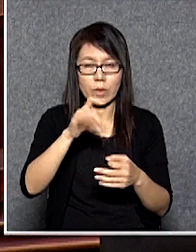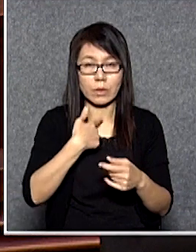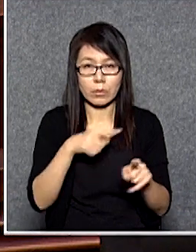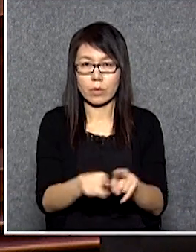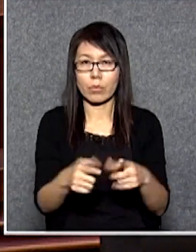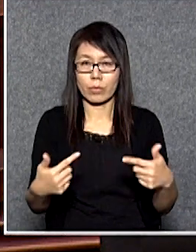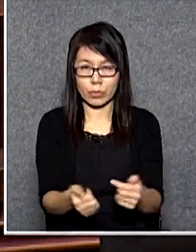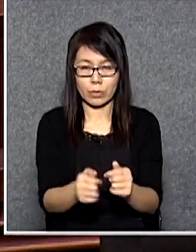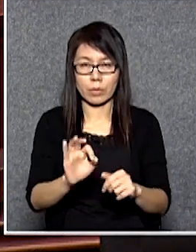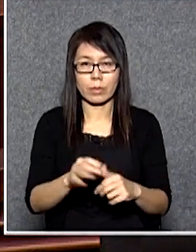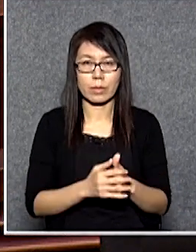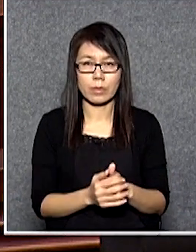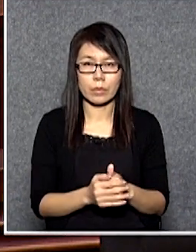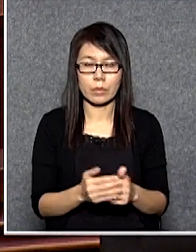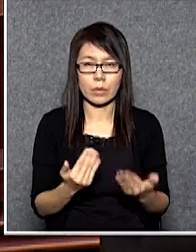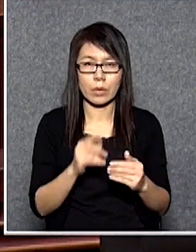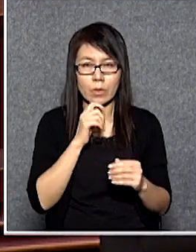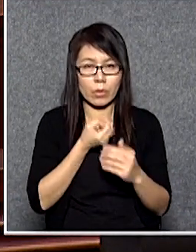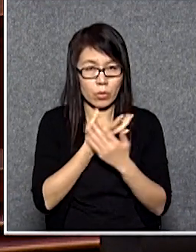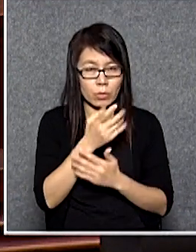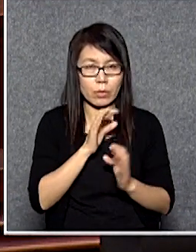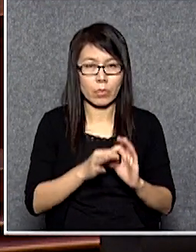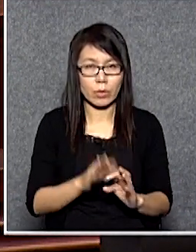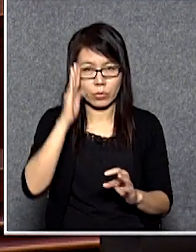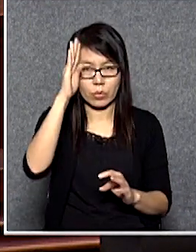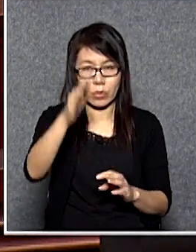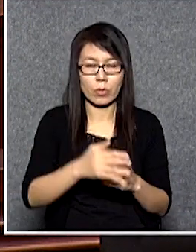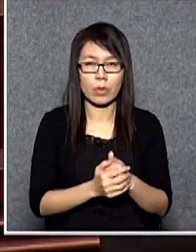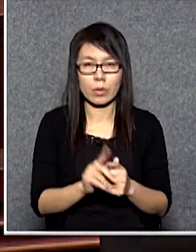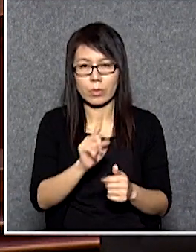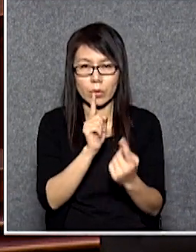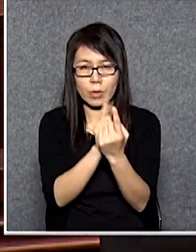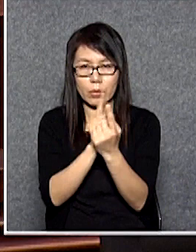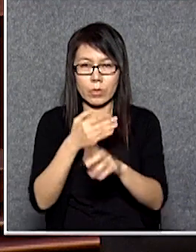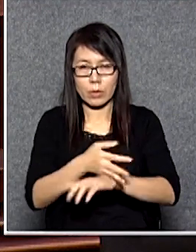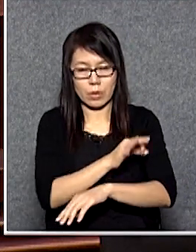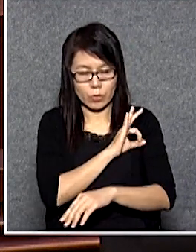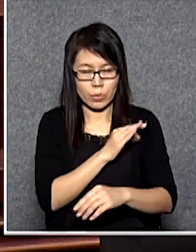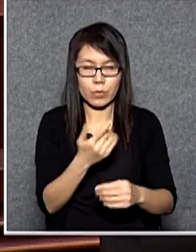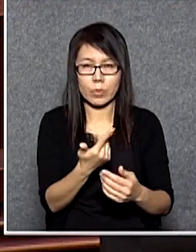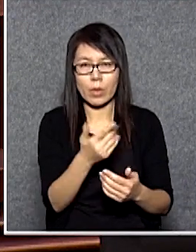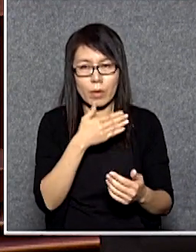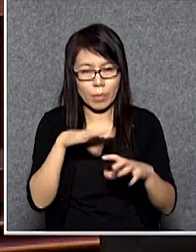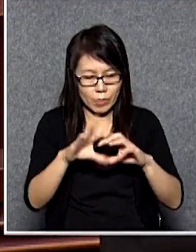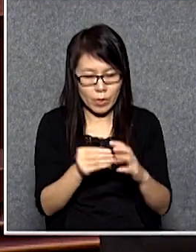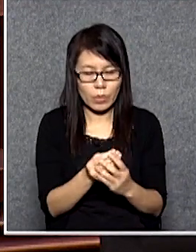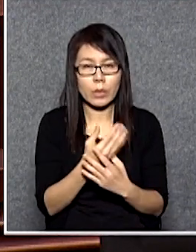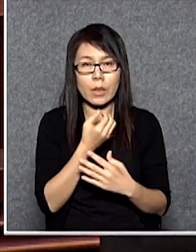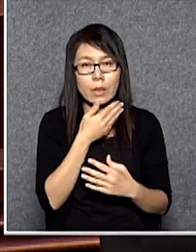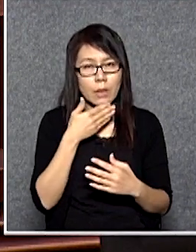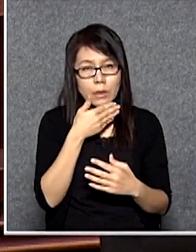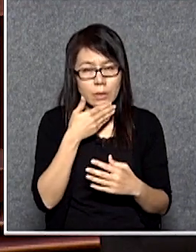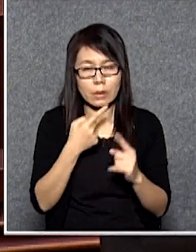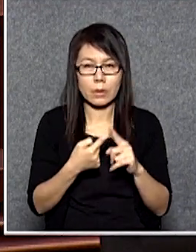合。至於你提到在未來怎樣面對社會大眾，包括年輕人的一些